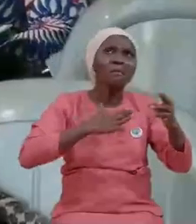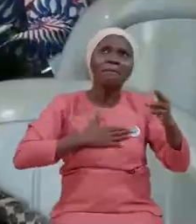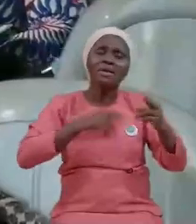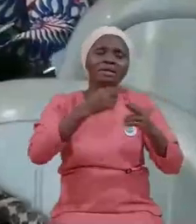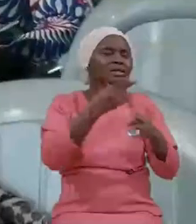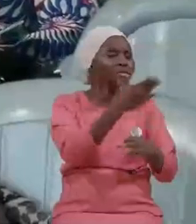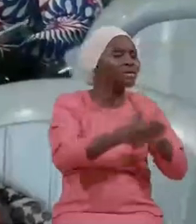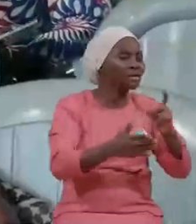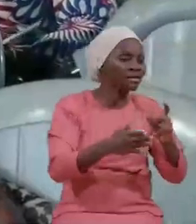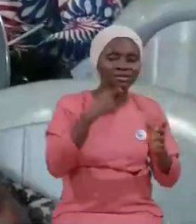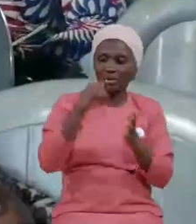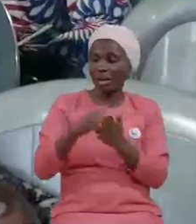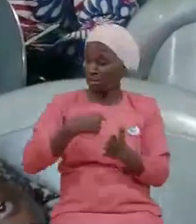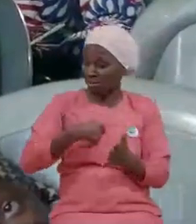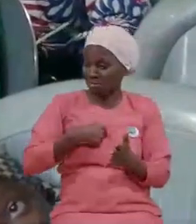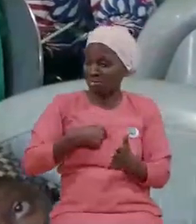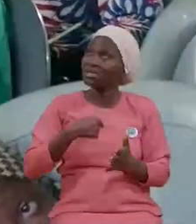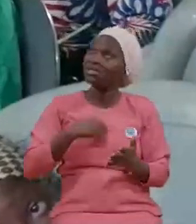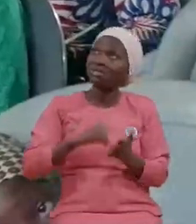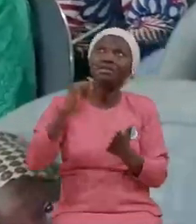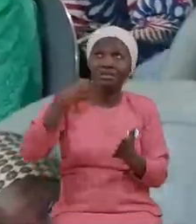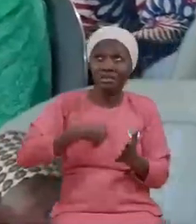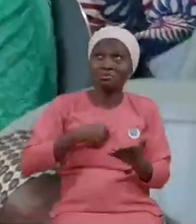Je suis tel, tel, j'ai besoin de ta paix.